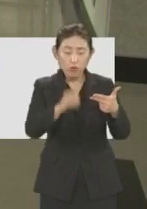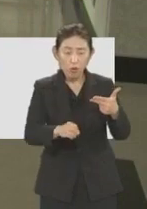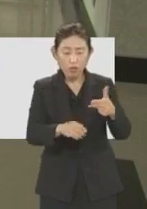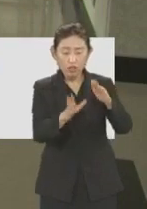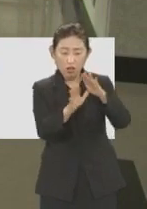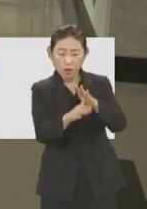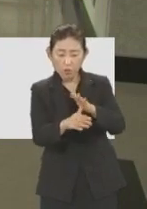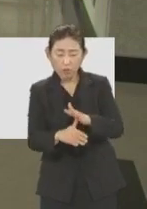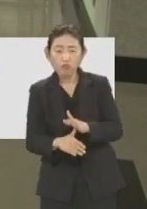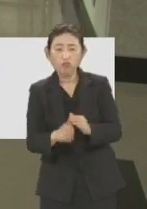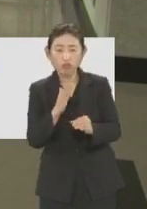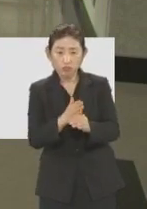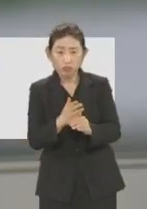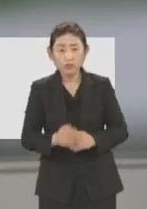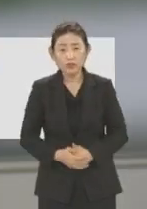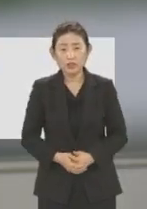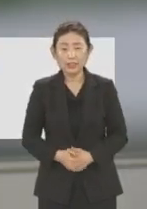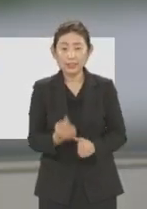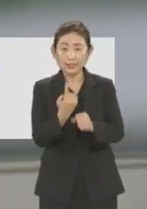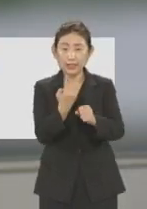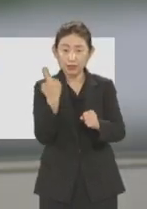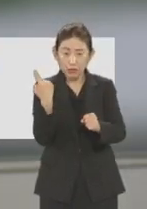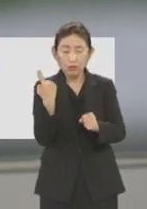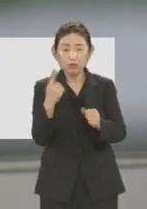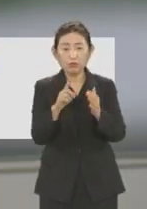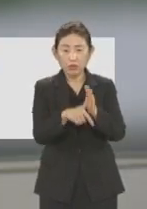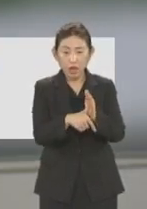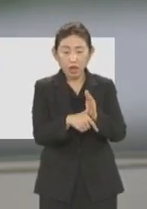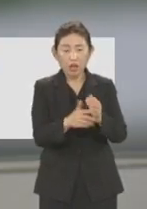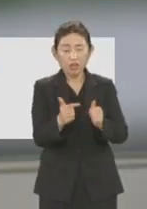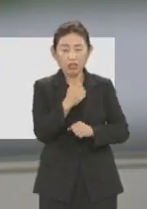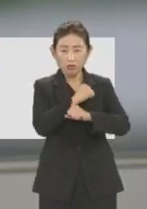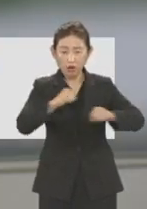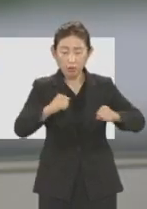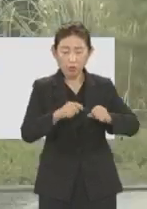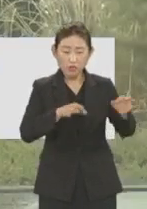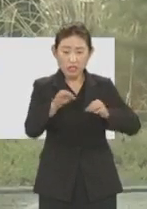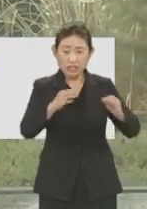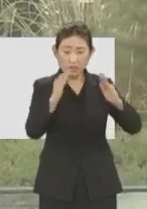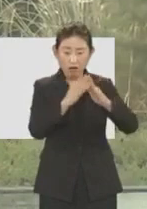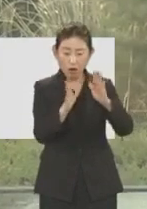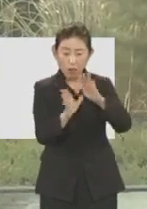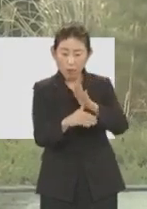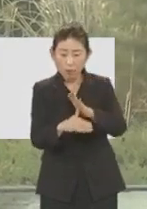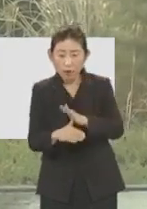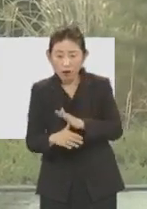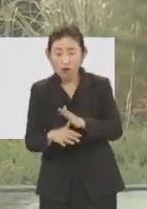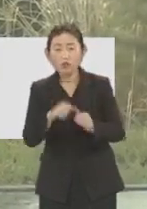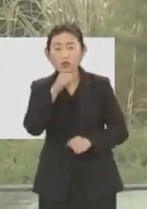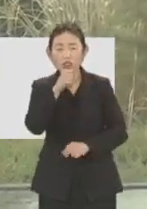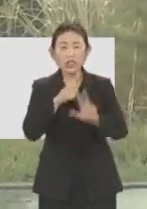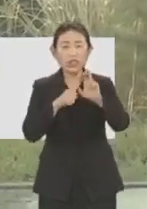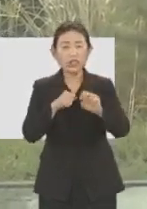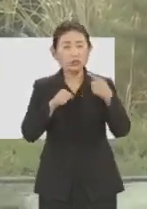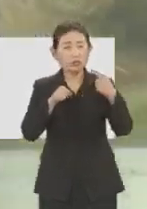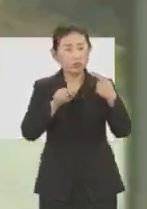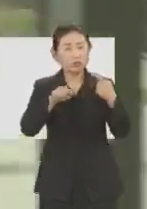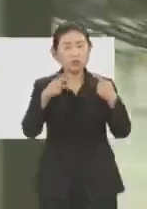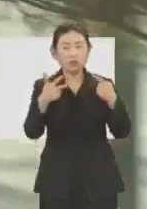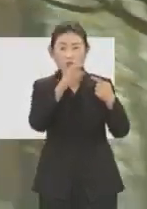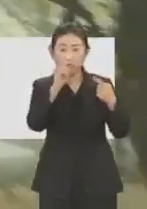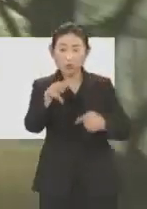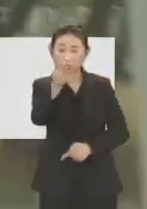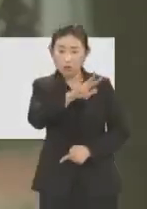비어있는 것으로 파악됐고 지난해 3분기 세종시 중대형상가 평균 공실률이 21.7%로